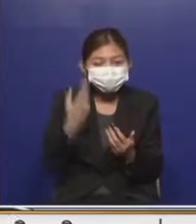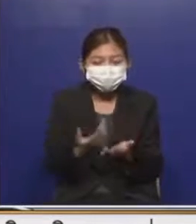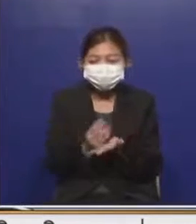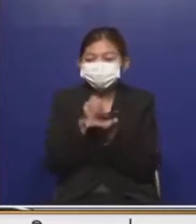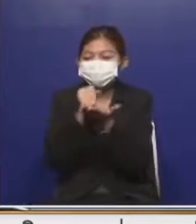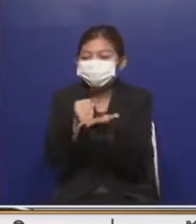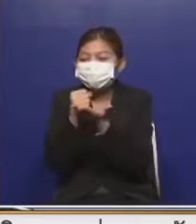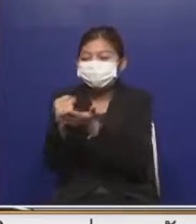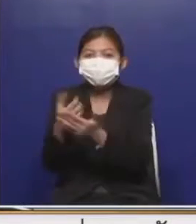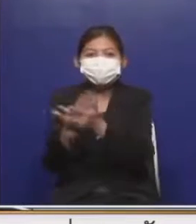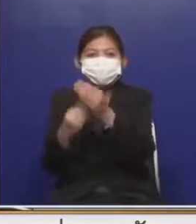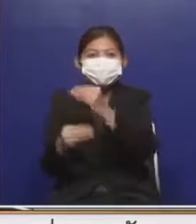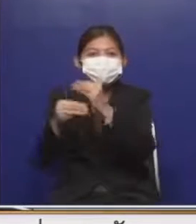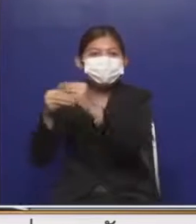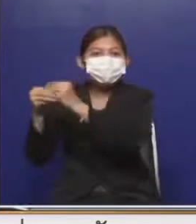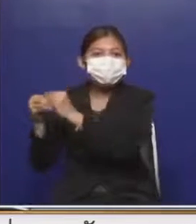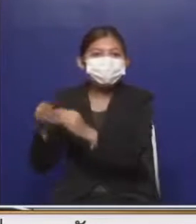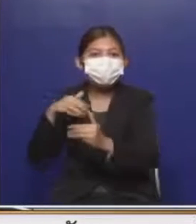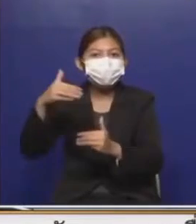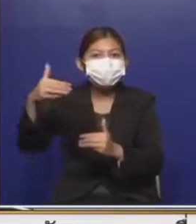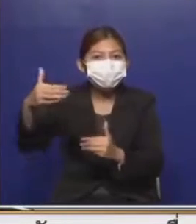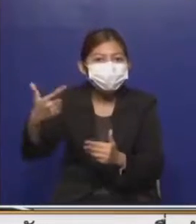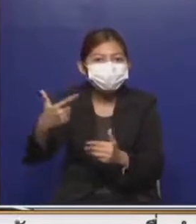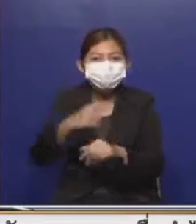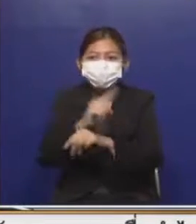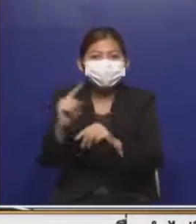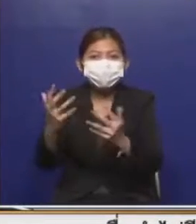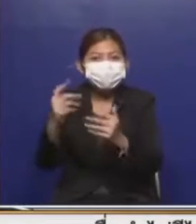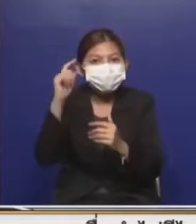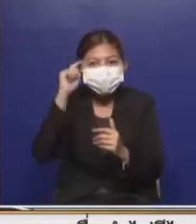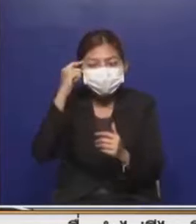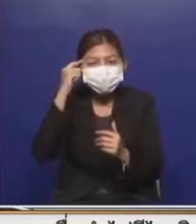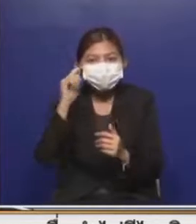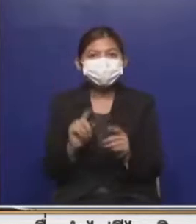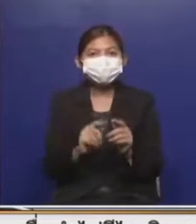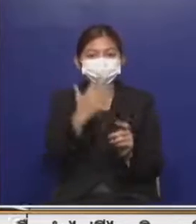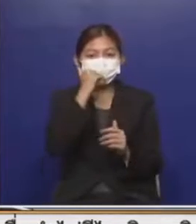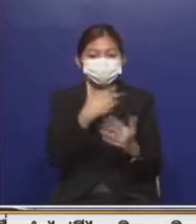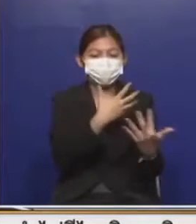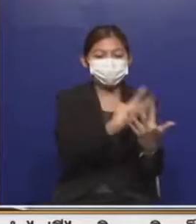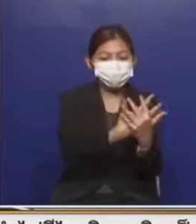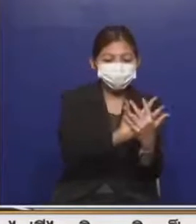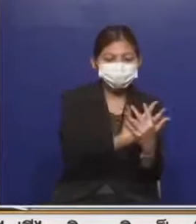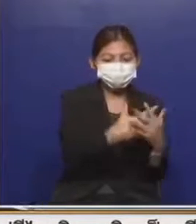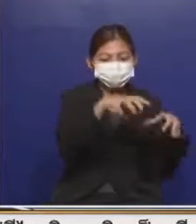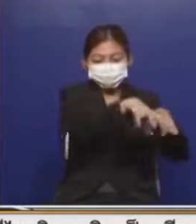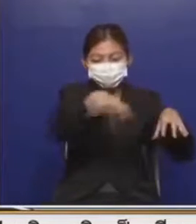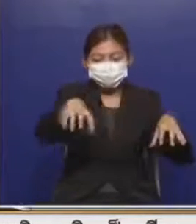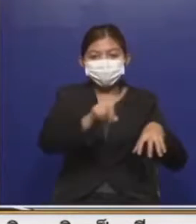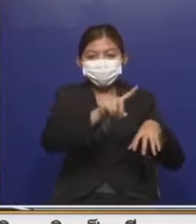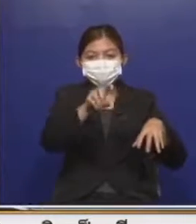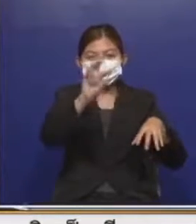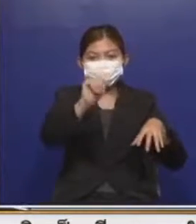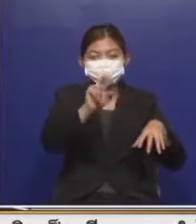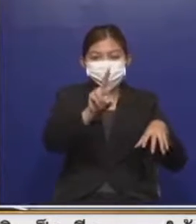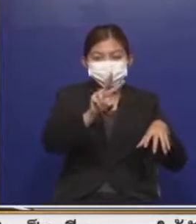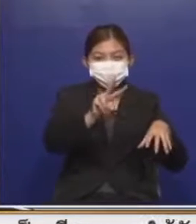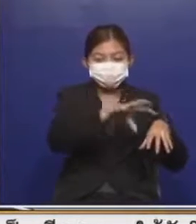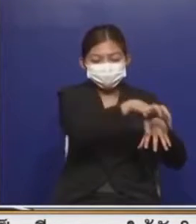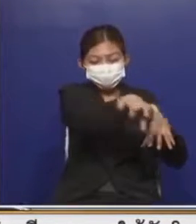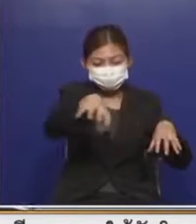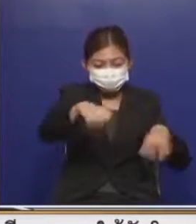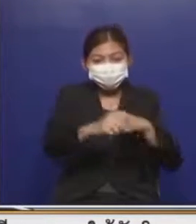านทั่วประเทศ ปี 64